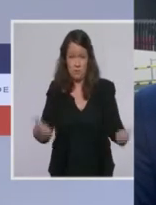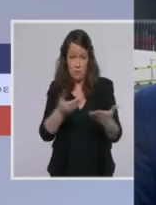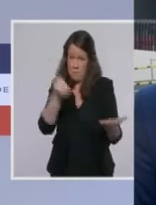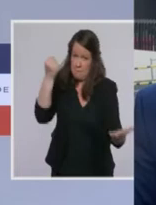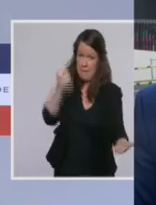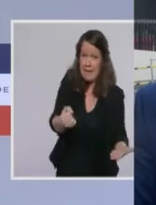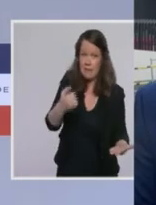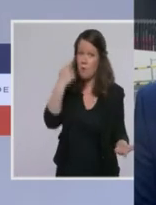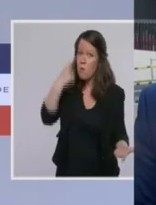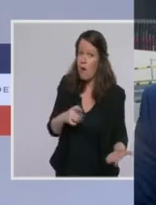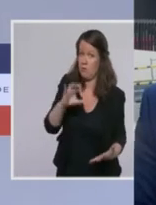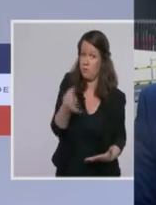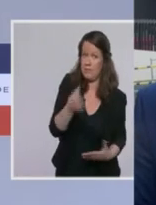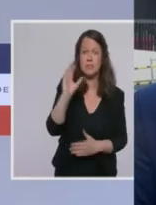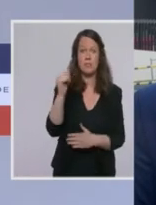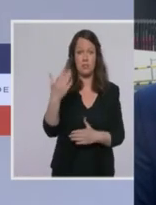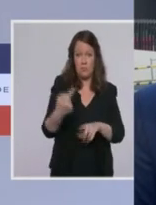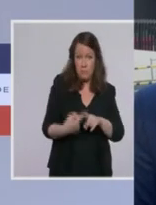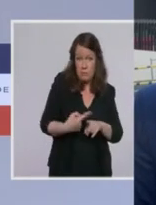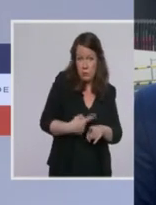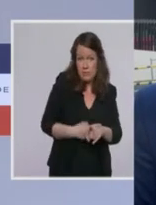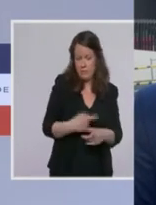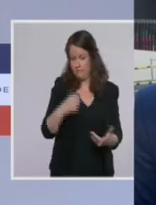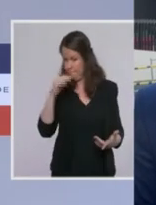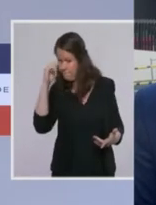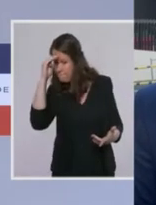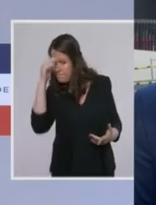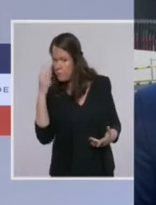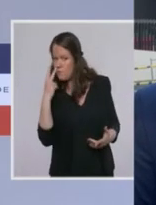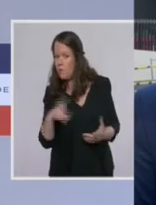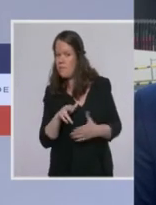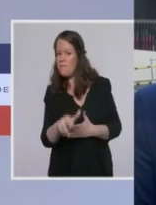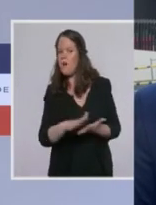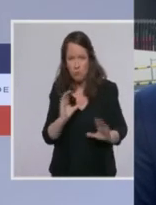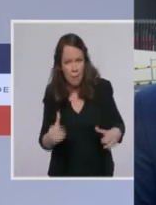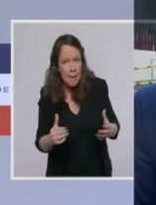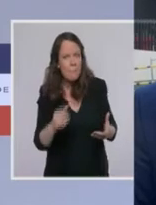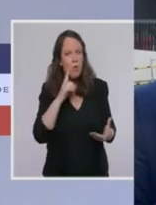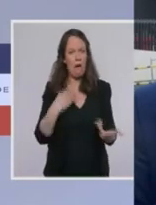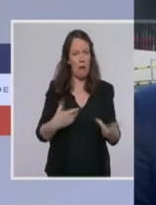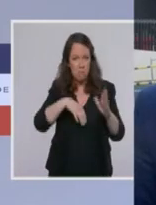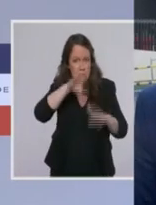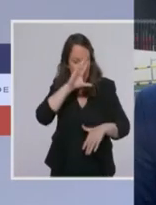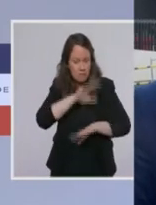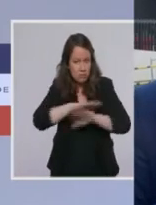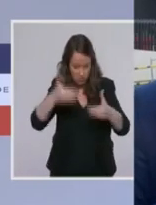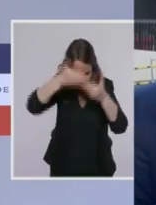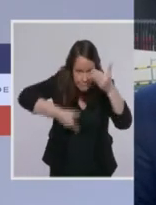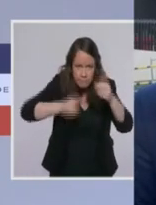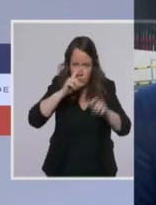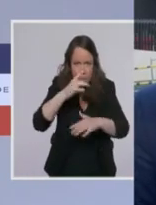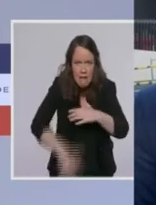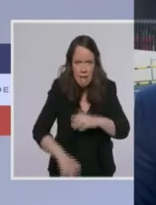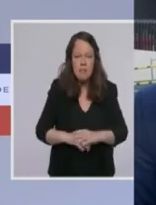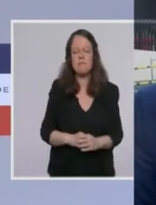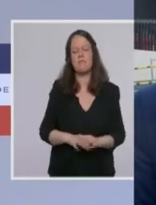الفصح، هذا ما أكده جيرارد دارمانا وزير الداخلية الفرنسي صباح هذا اليوم طبعا في إحدى